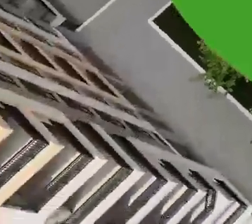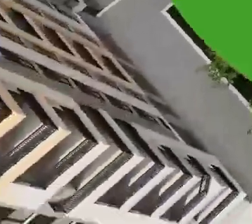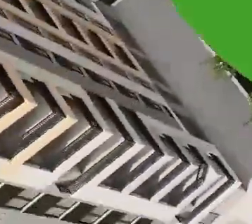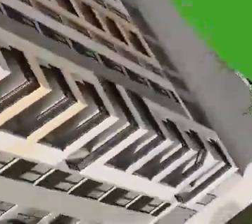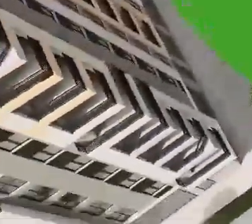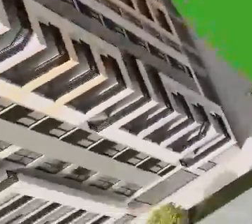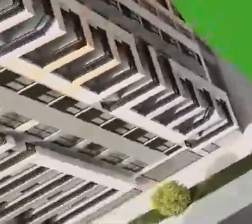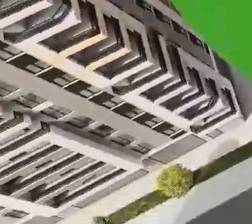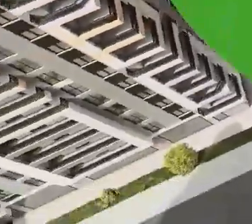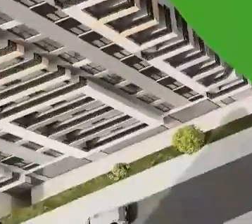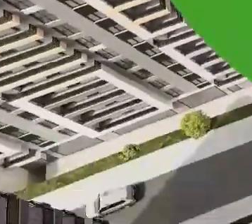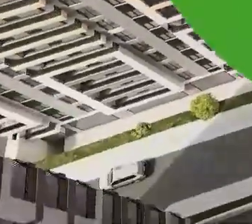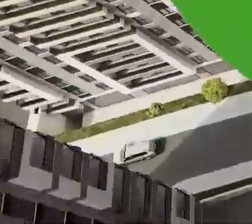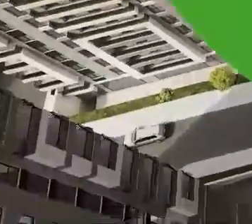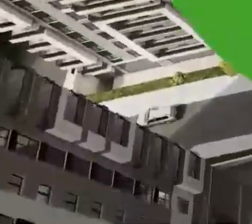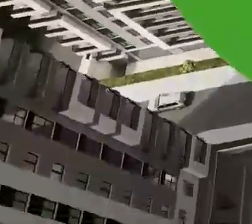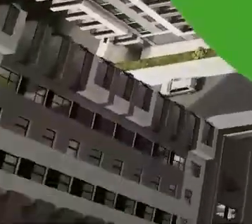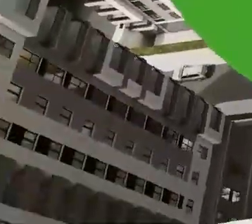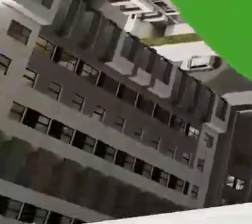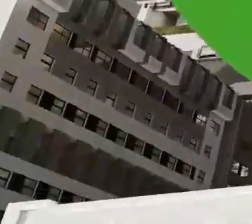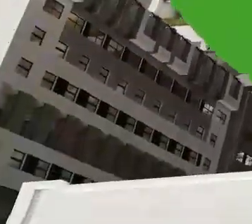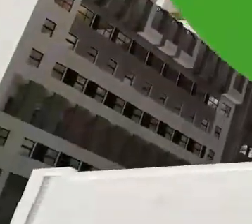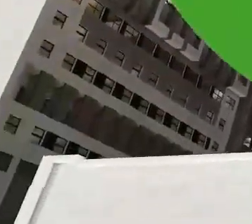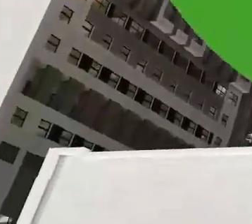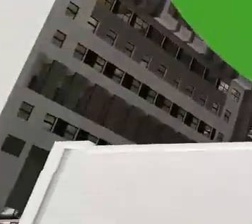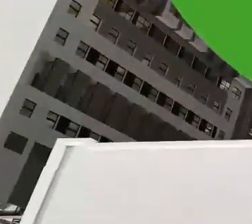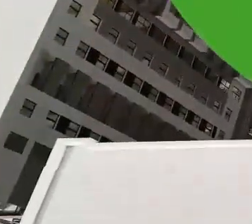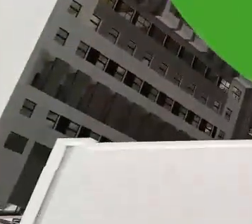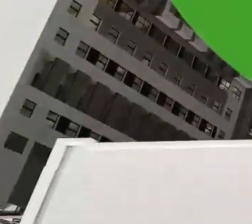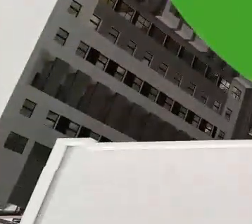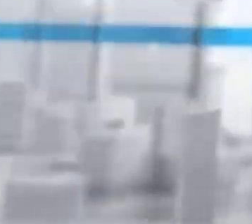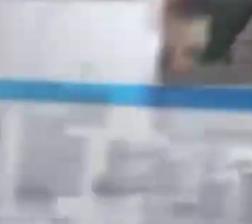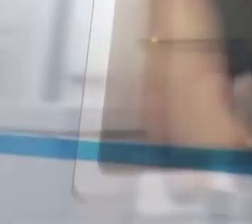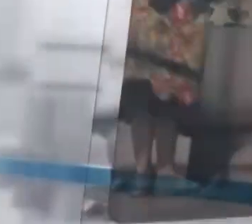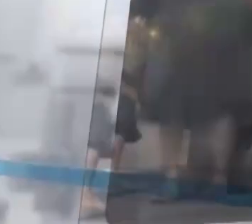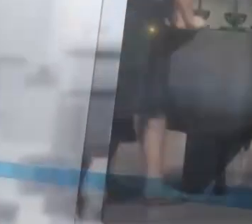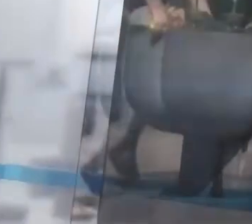Գյուրջան Կասկադ, ցանկացած համեմատություն մեր օգտին է։